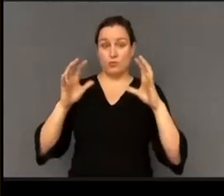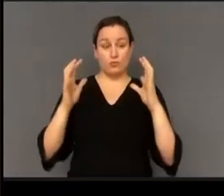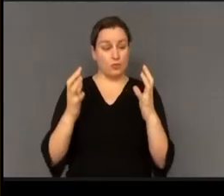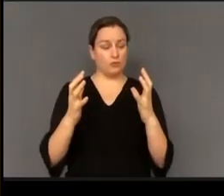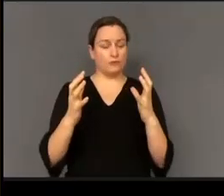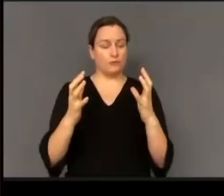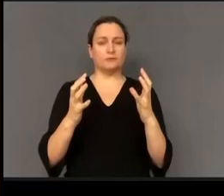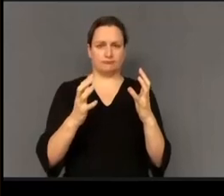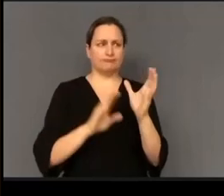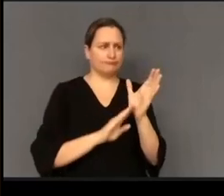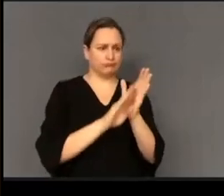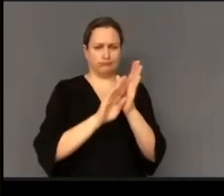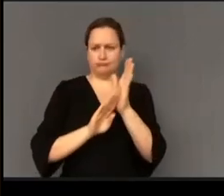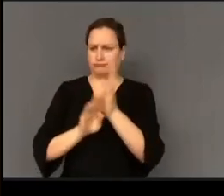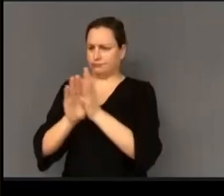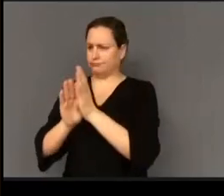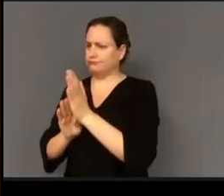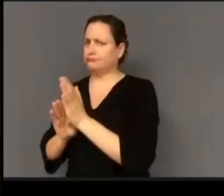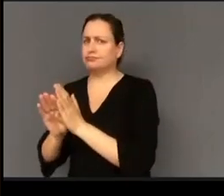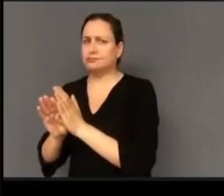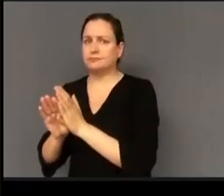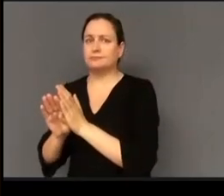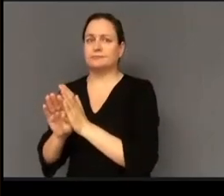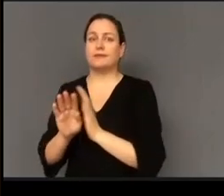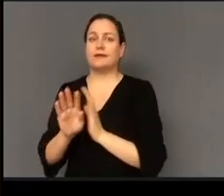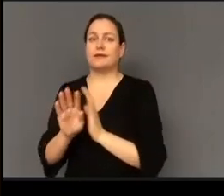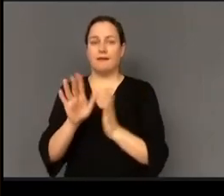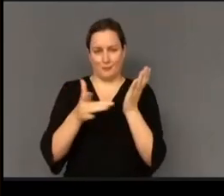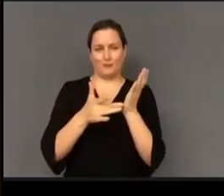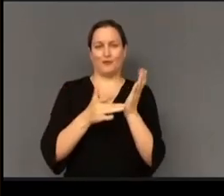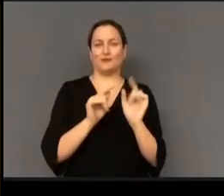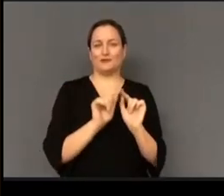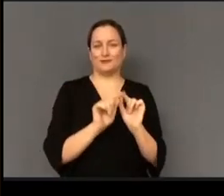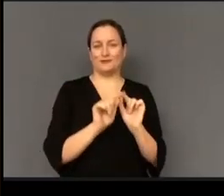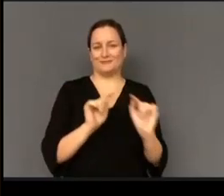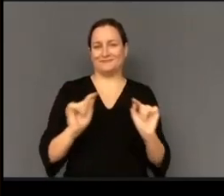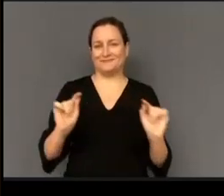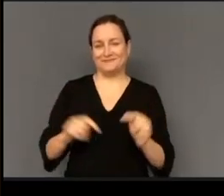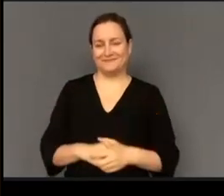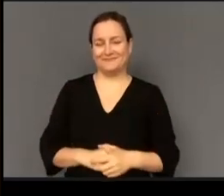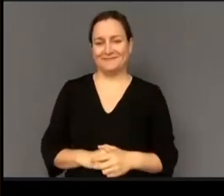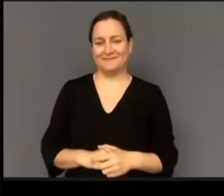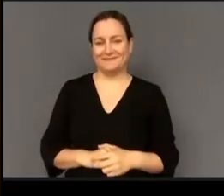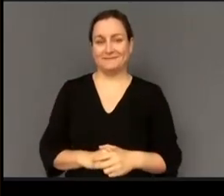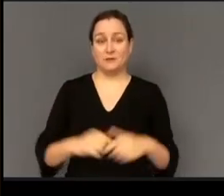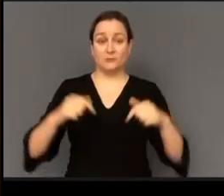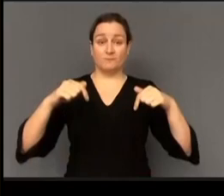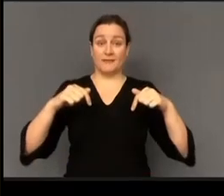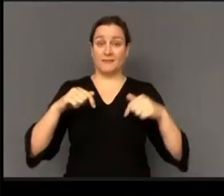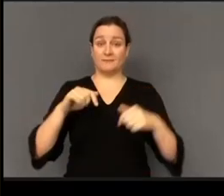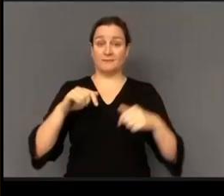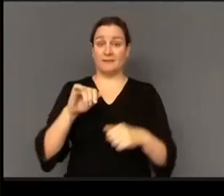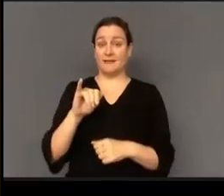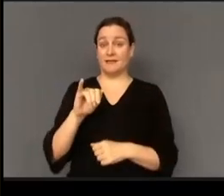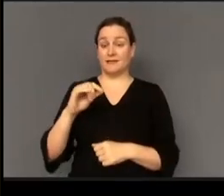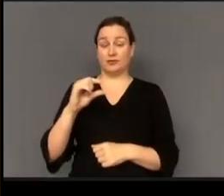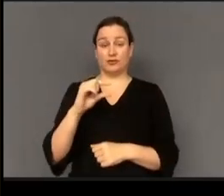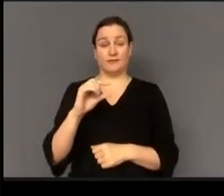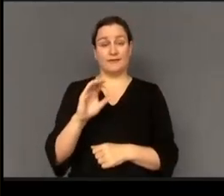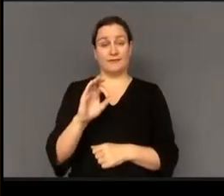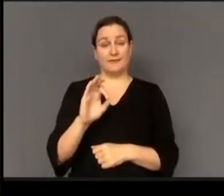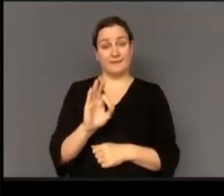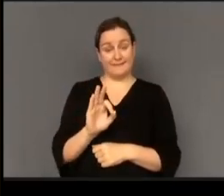表現の場としてえ機能するとともに時間や空間の制約を超え